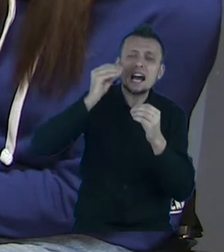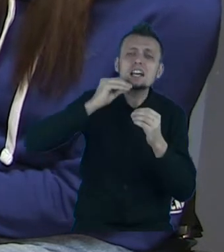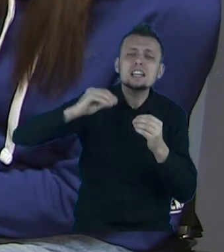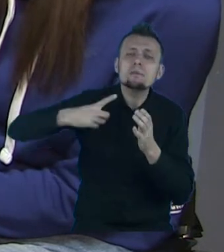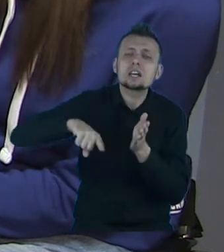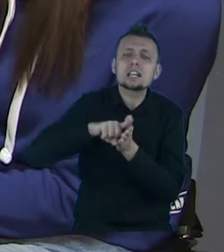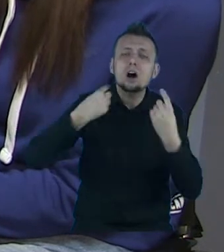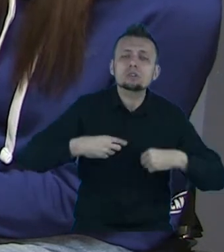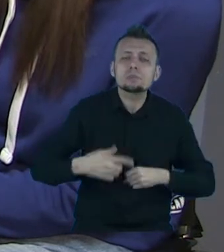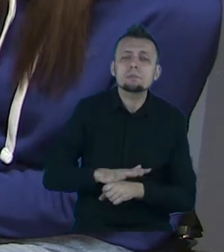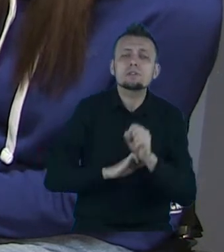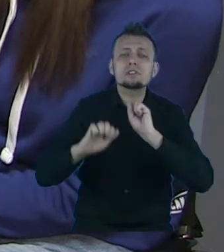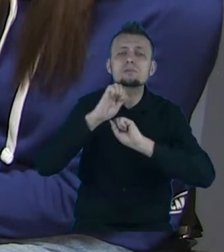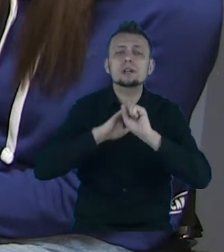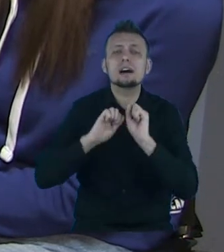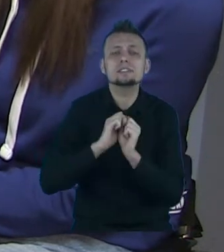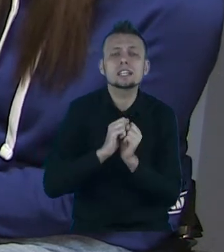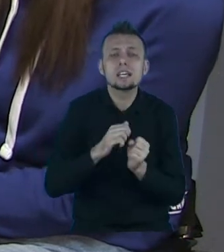praktyce okazuje się nie do końca